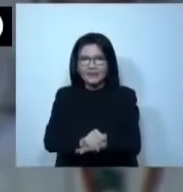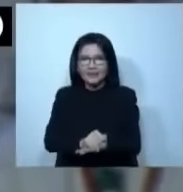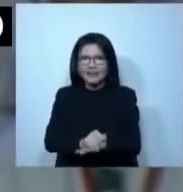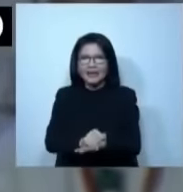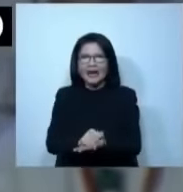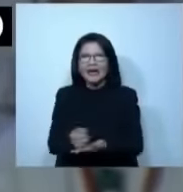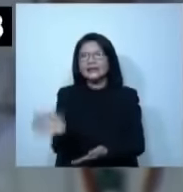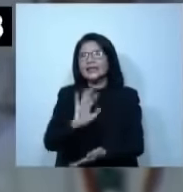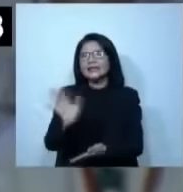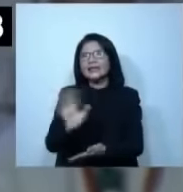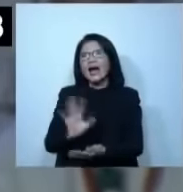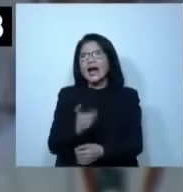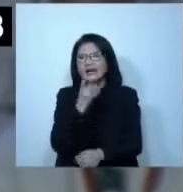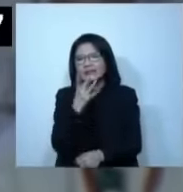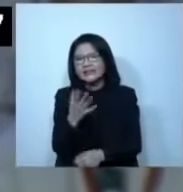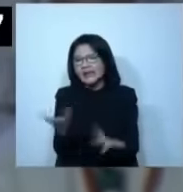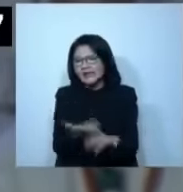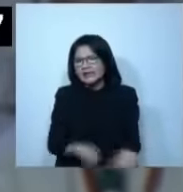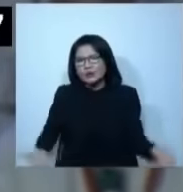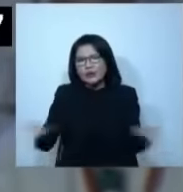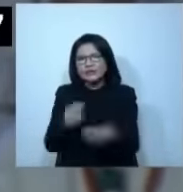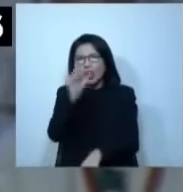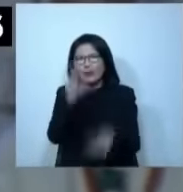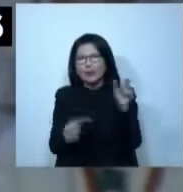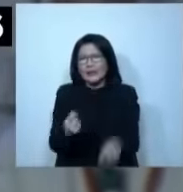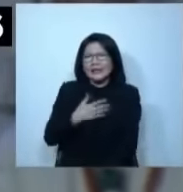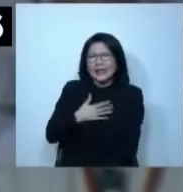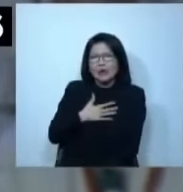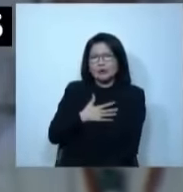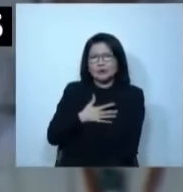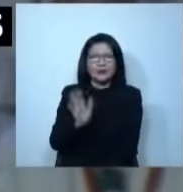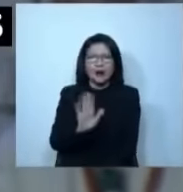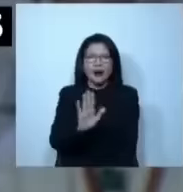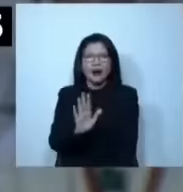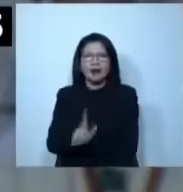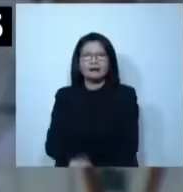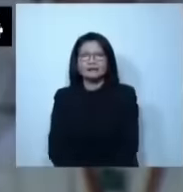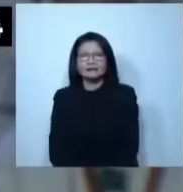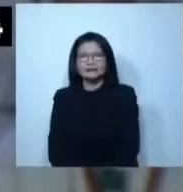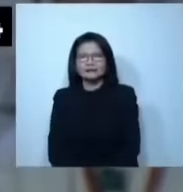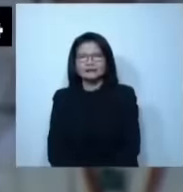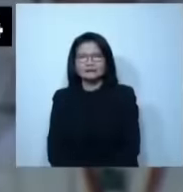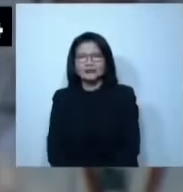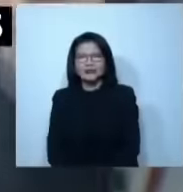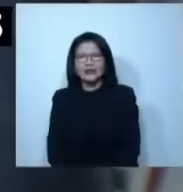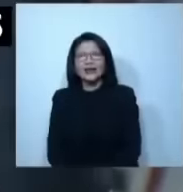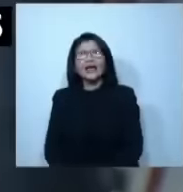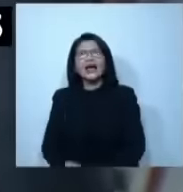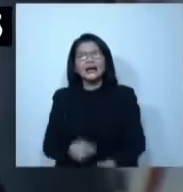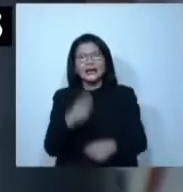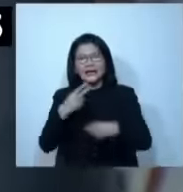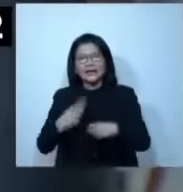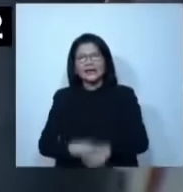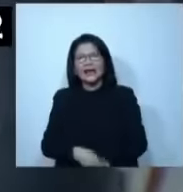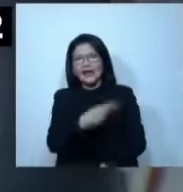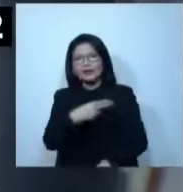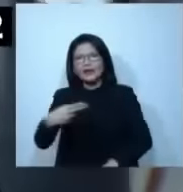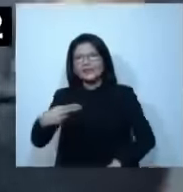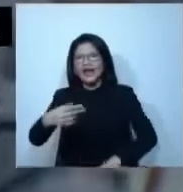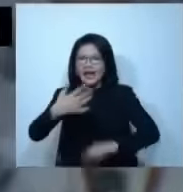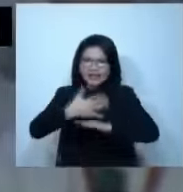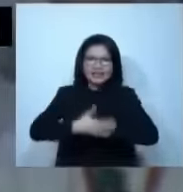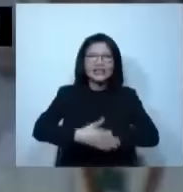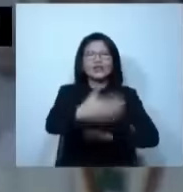tidak mengizinkan lagi situasi di mana orang takut. Maka itu saya sampaikan, Wakanda no more, Indonesia forever.